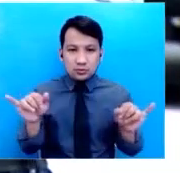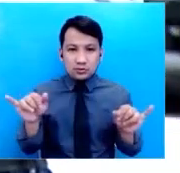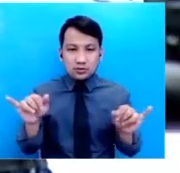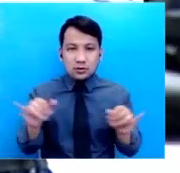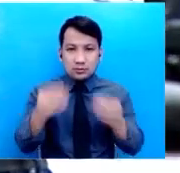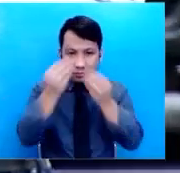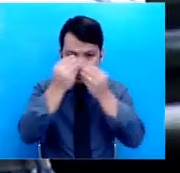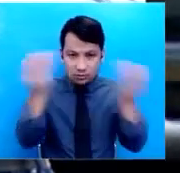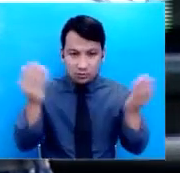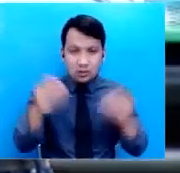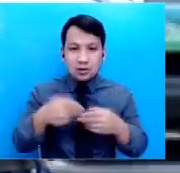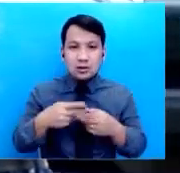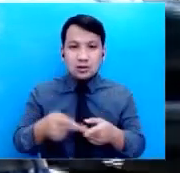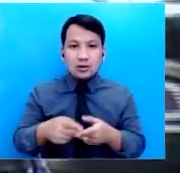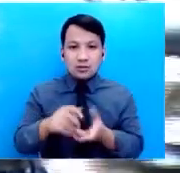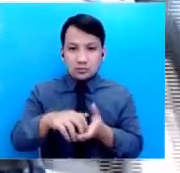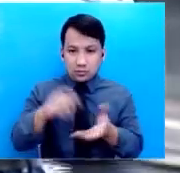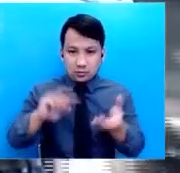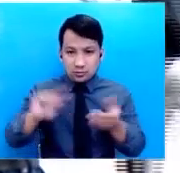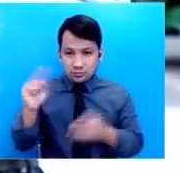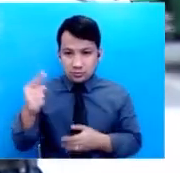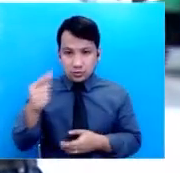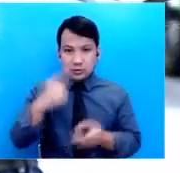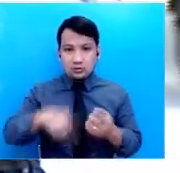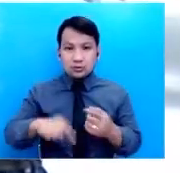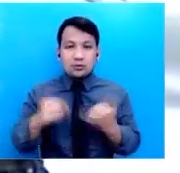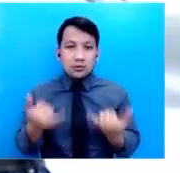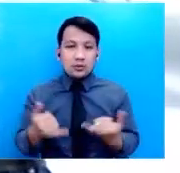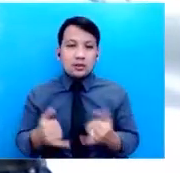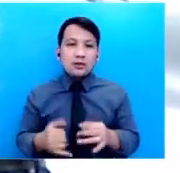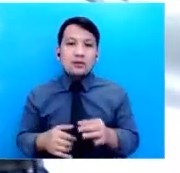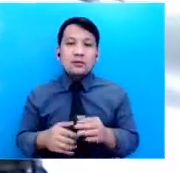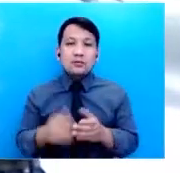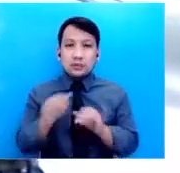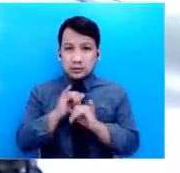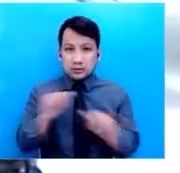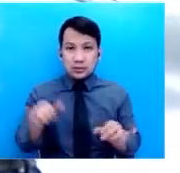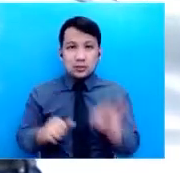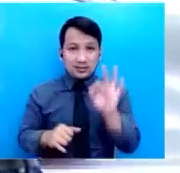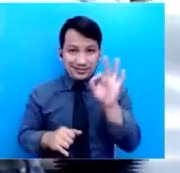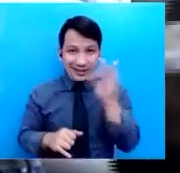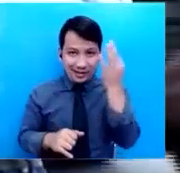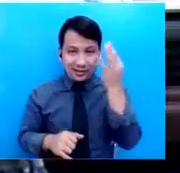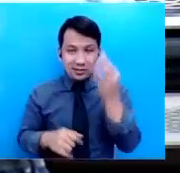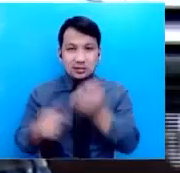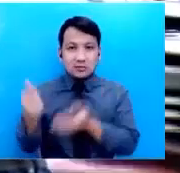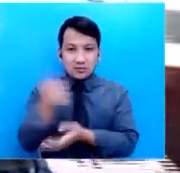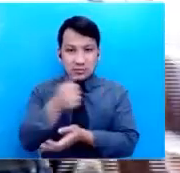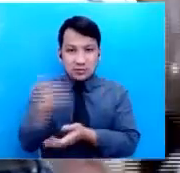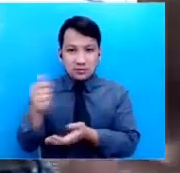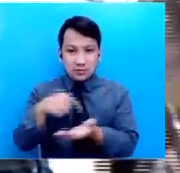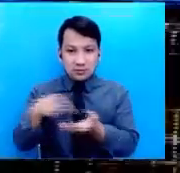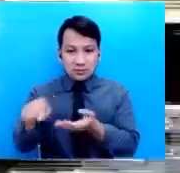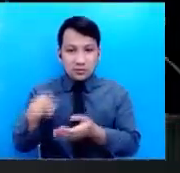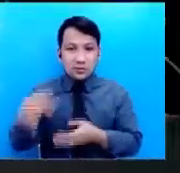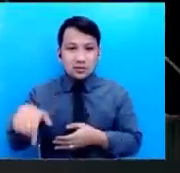naman ang provisional rollback na piso at hanggang ngayon, nanatili sa 9 pesos ang minimum fare sa mga